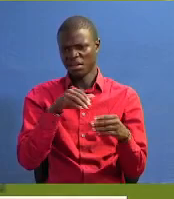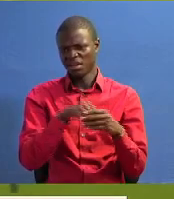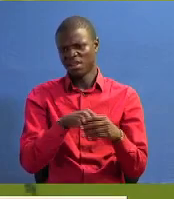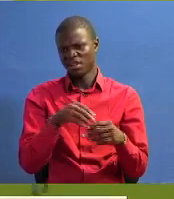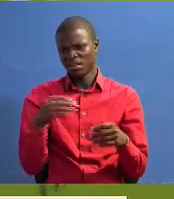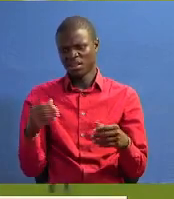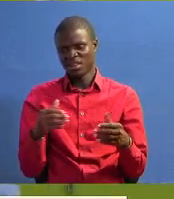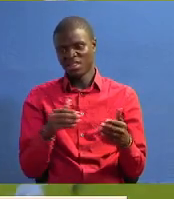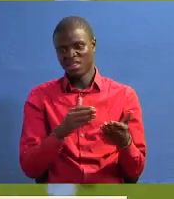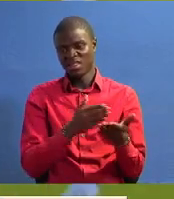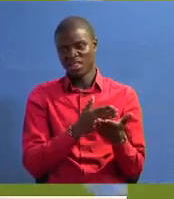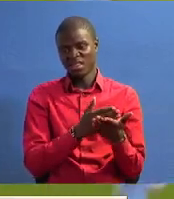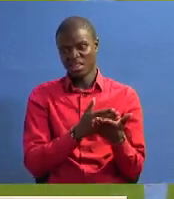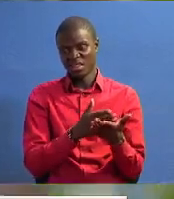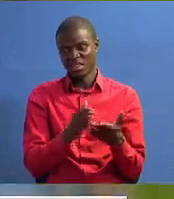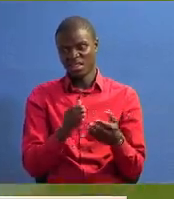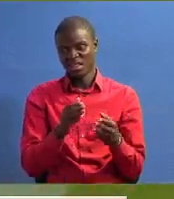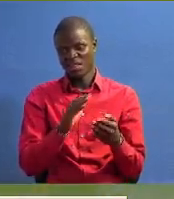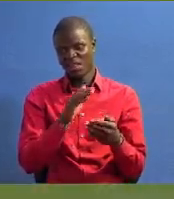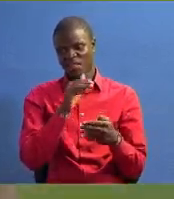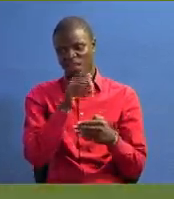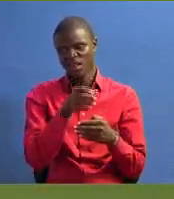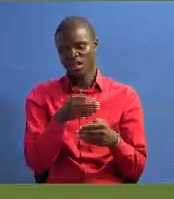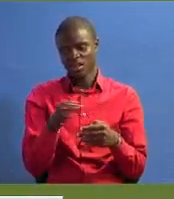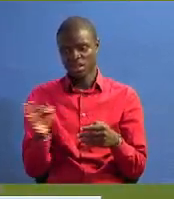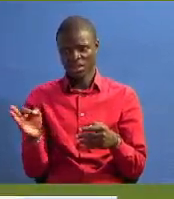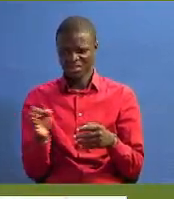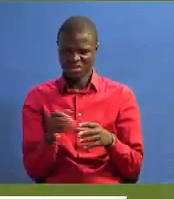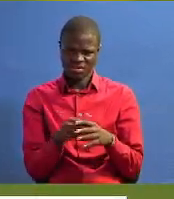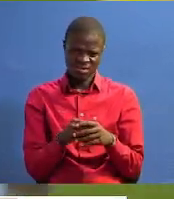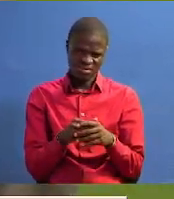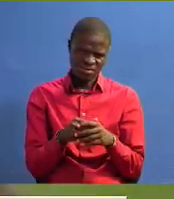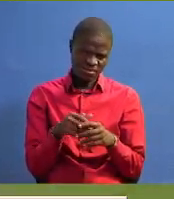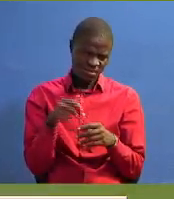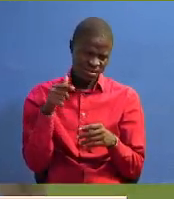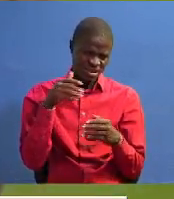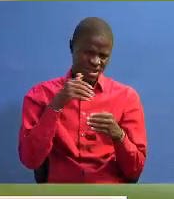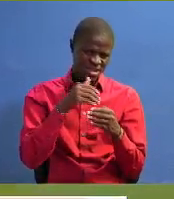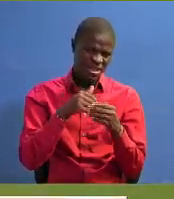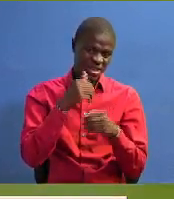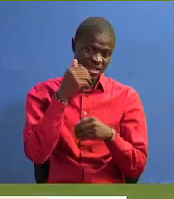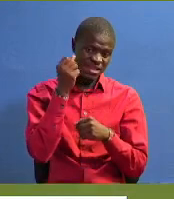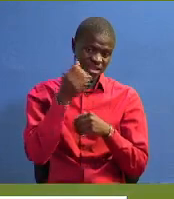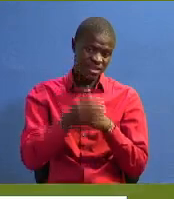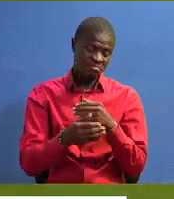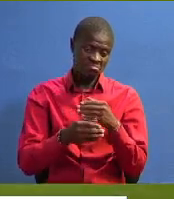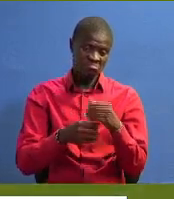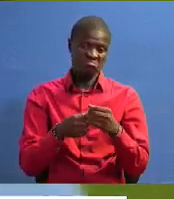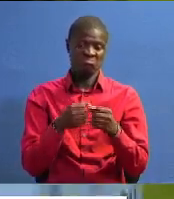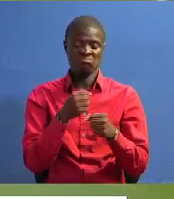mchuano ya robo finali ya ngarambe hiyo Januari 9 mwaka ujao.